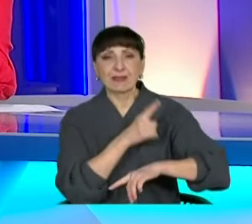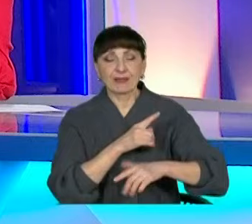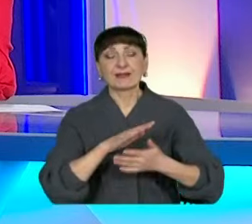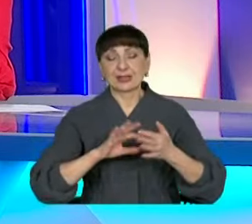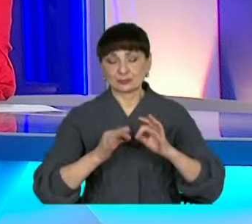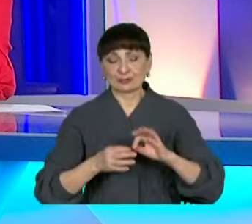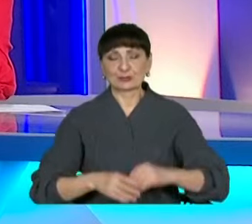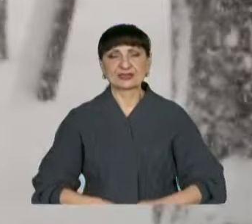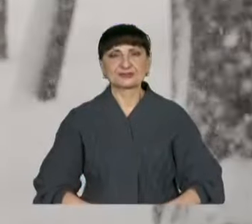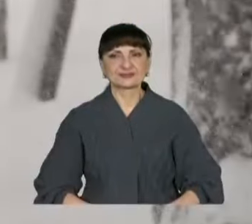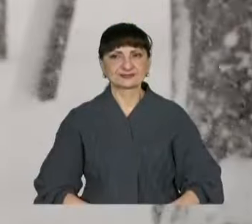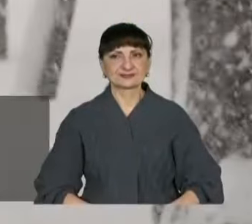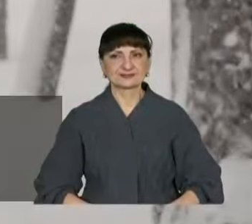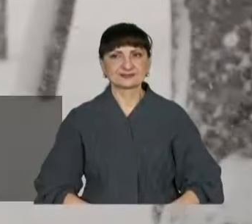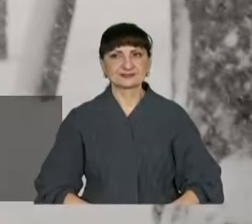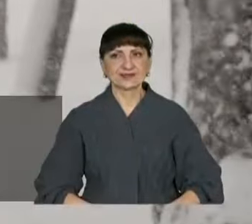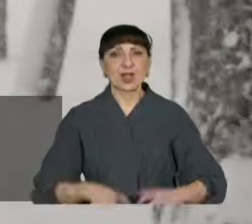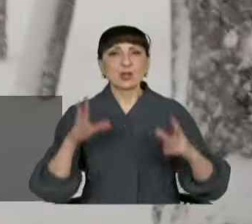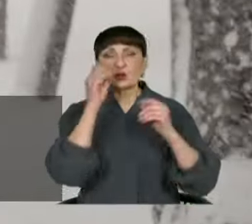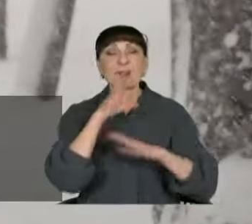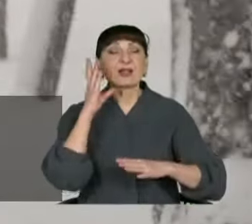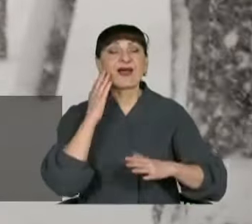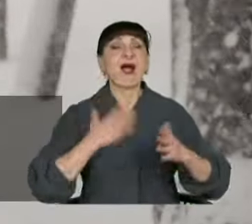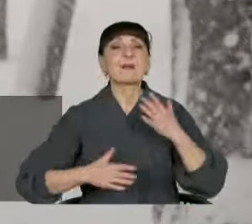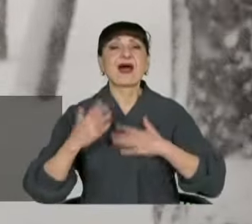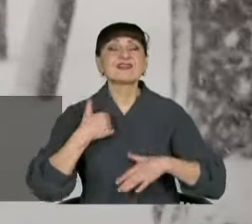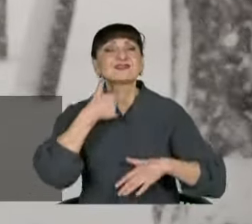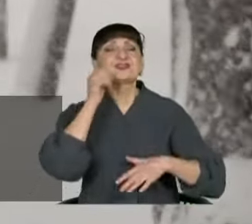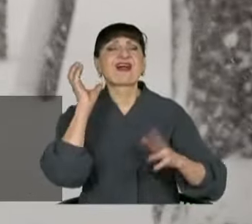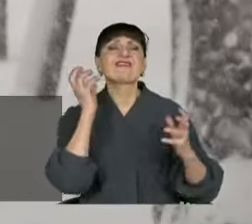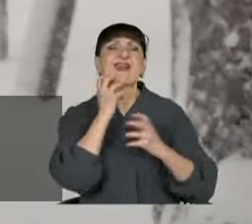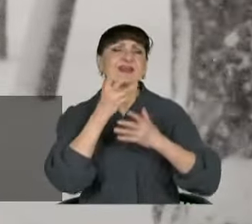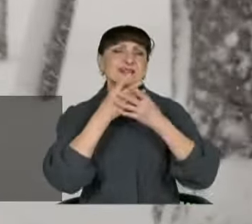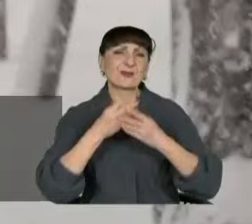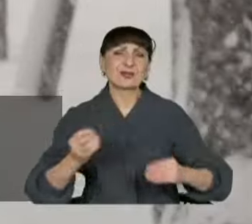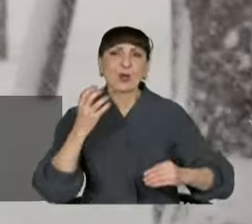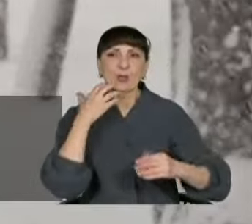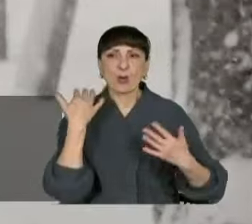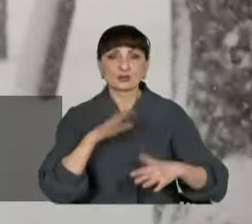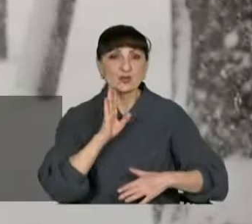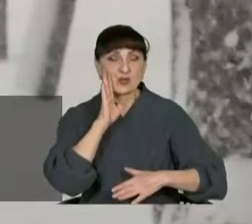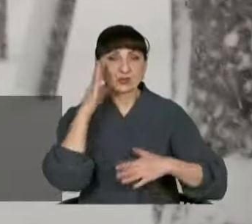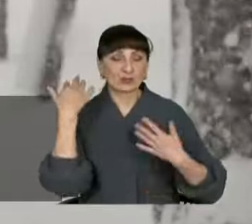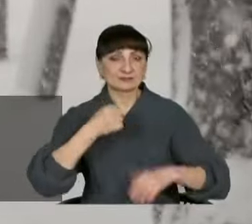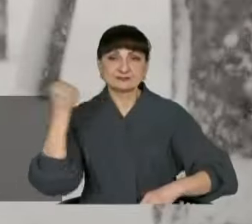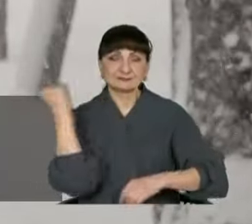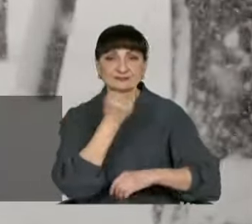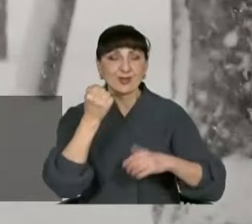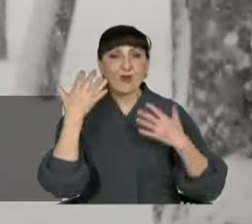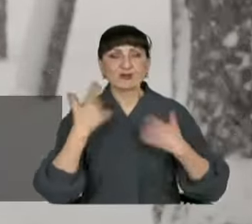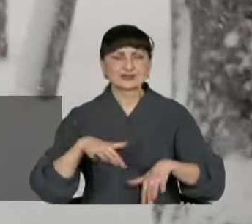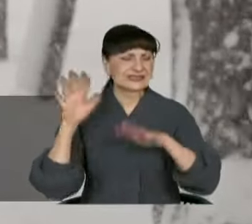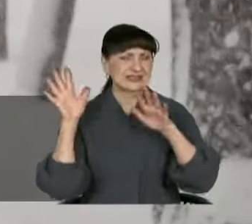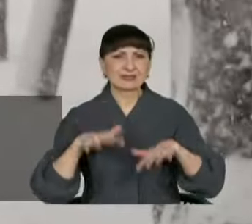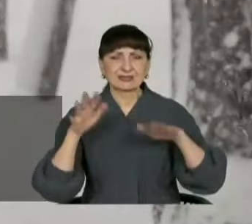Айданы Нураш. Не успели алматинцы обрадоваться вчерашней весенней погоде, как этим утром на город буквально